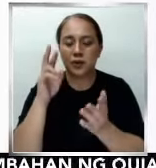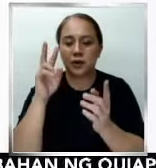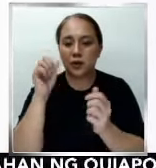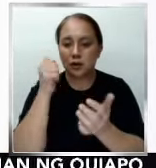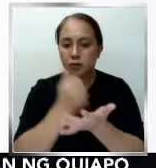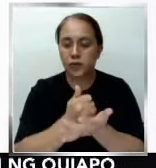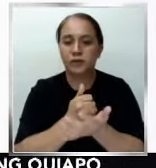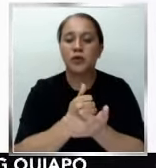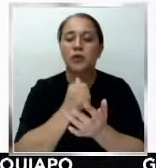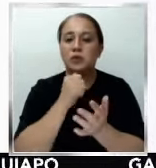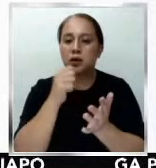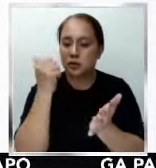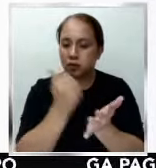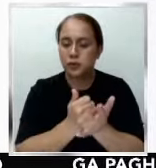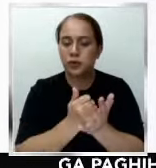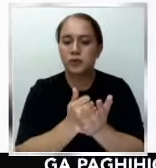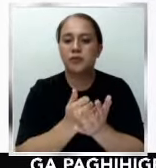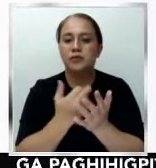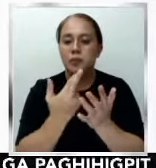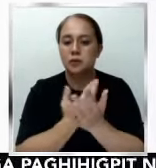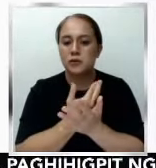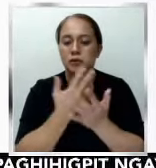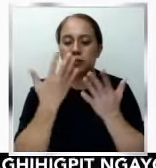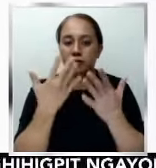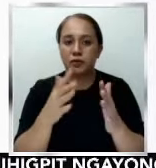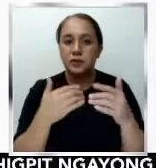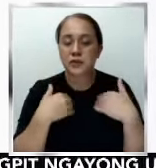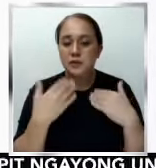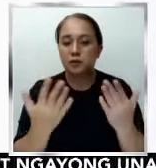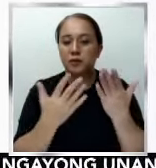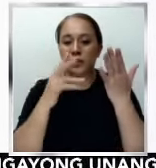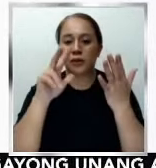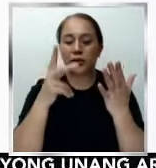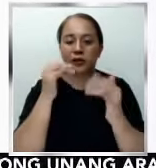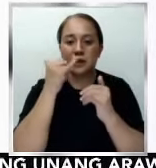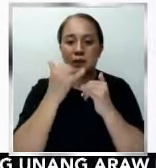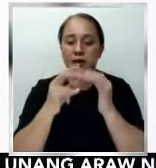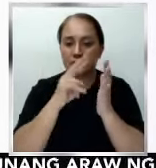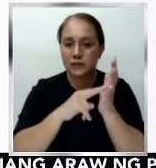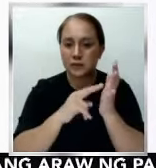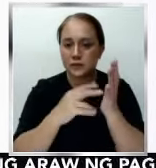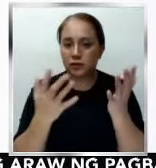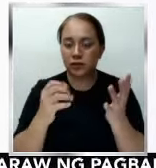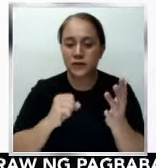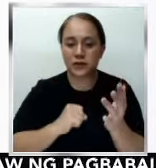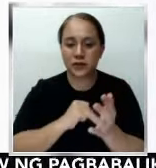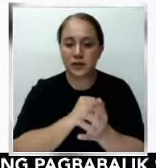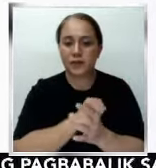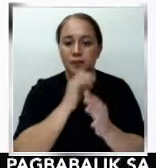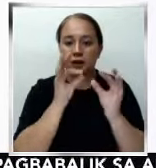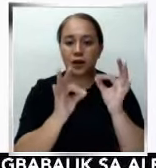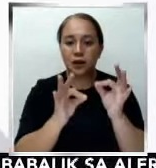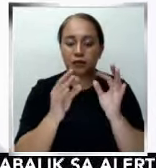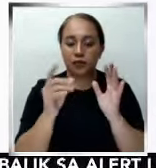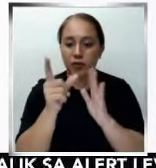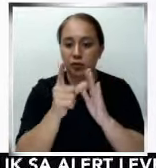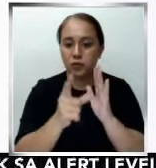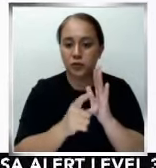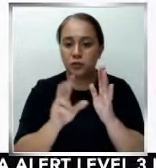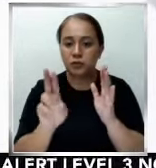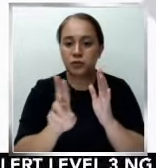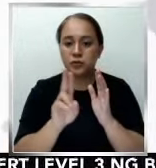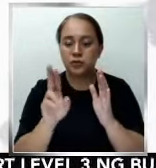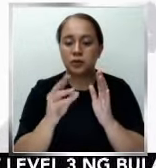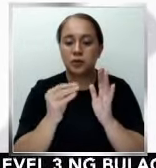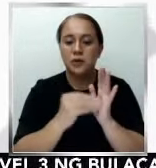for renewal. Nakalusot na ang panukala sa ikatlo at huling pagbasa sa Senado. Kung may sasabatas, mag-a-apply raw ang probisyon sa